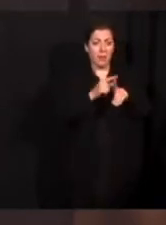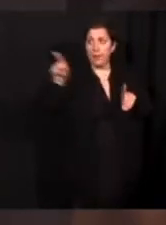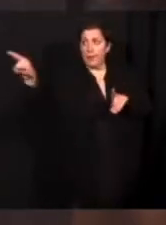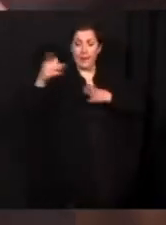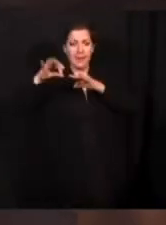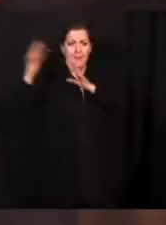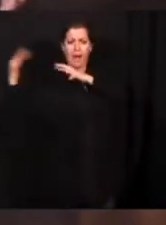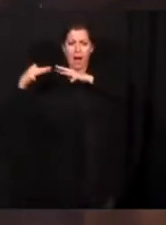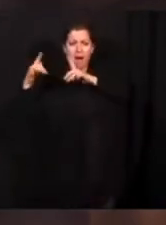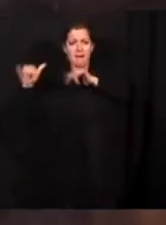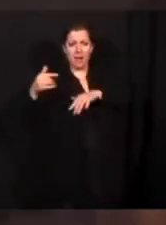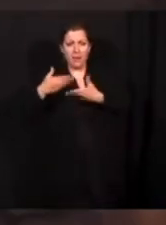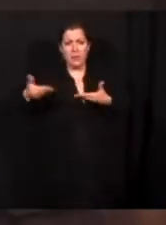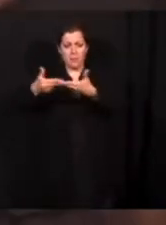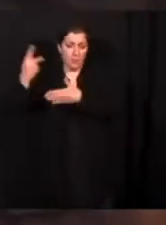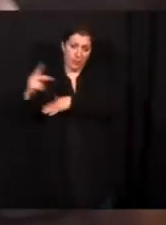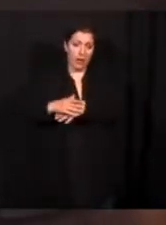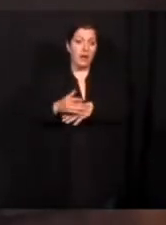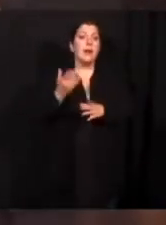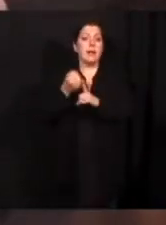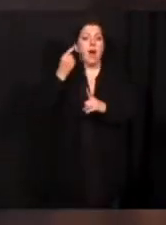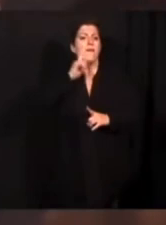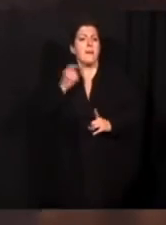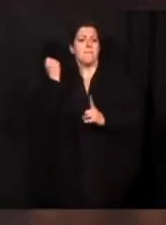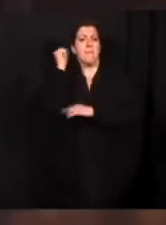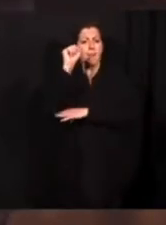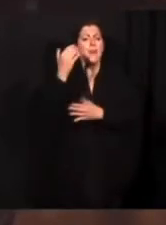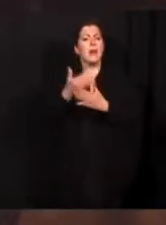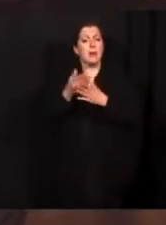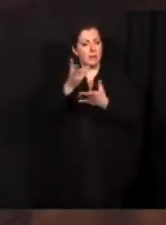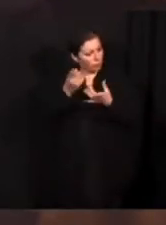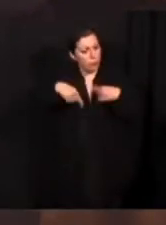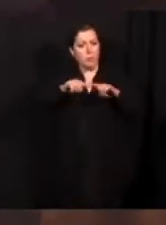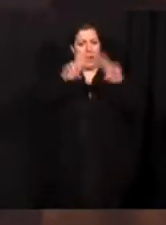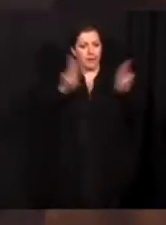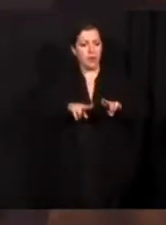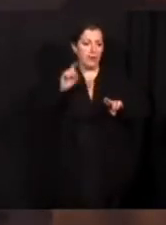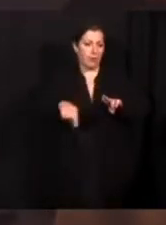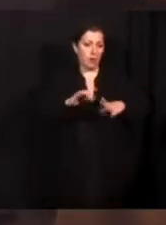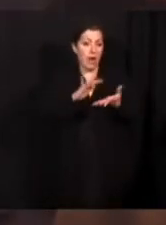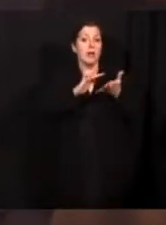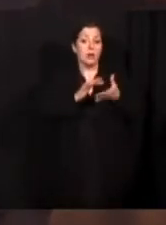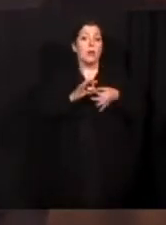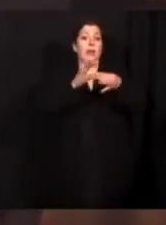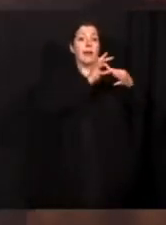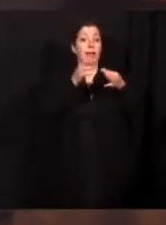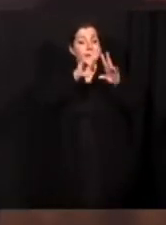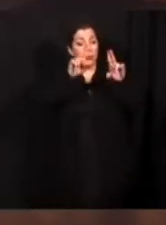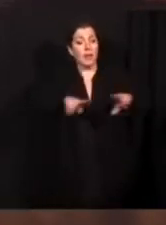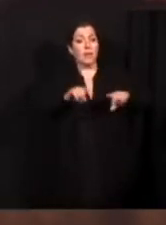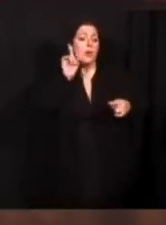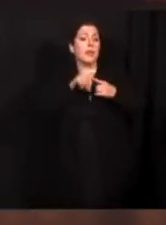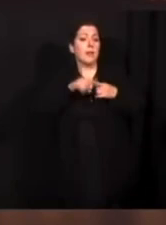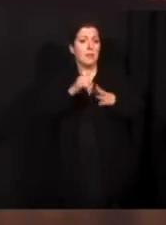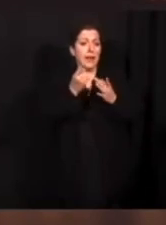Ukraine. Le féminisme, c'est une lutte internationaliste. La solidarité internationale doit vivre au travers des luttes pour l'égalité